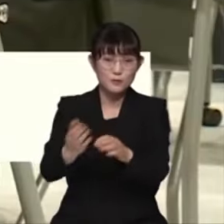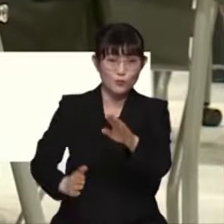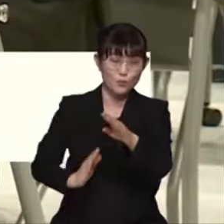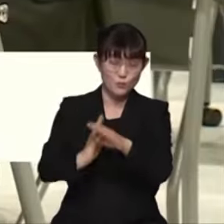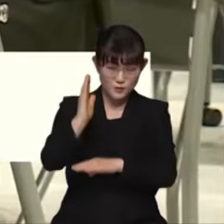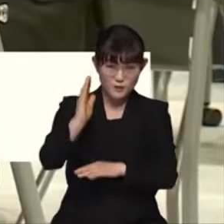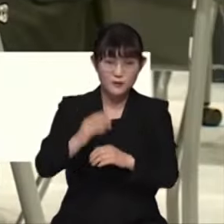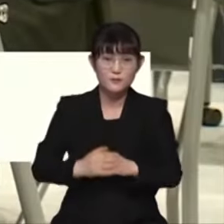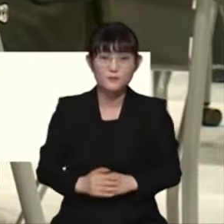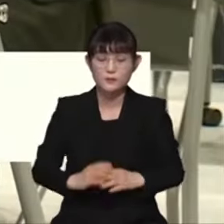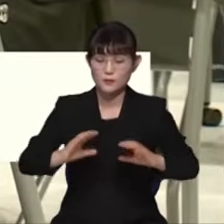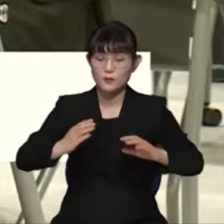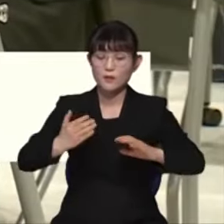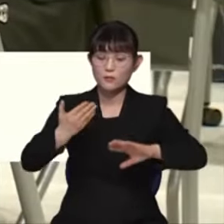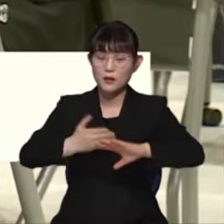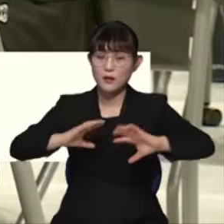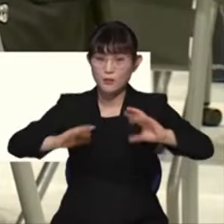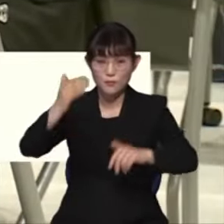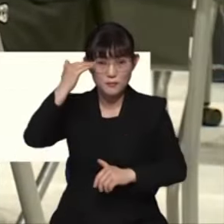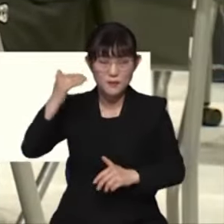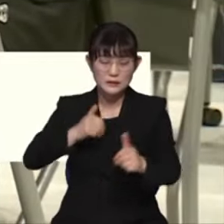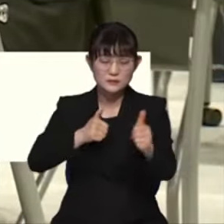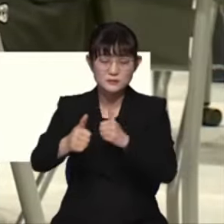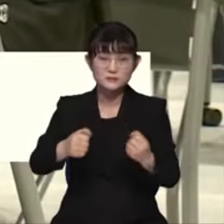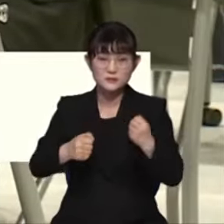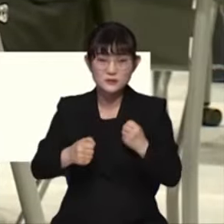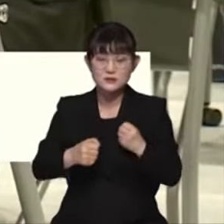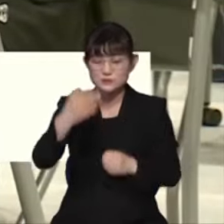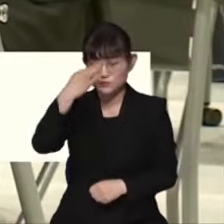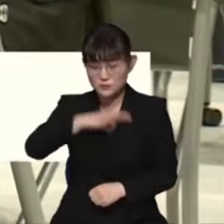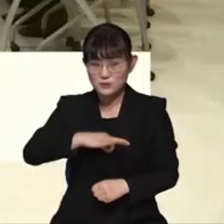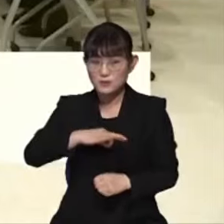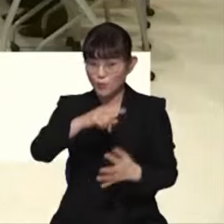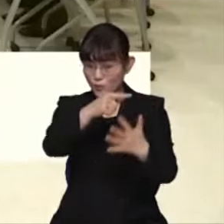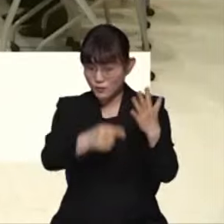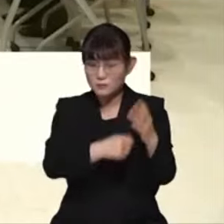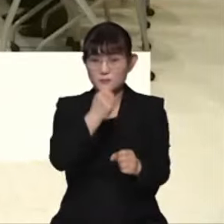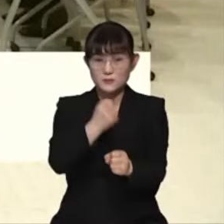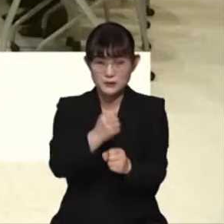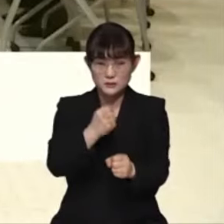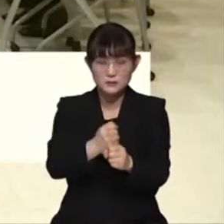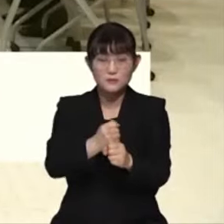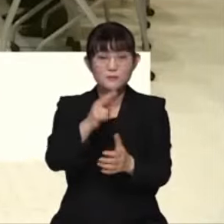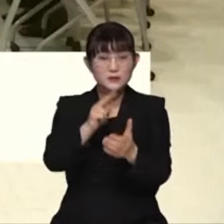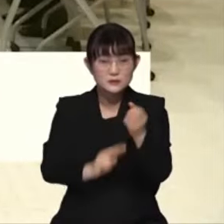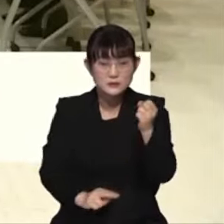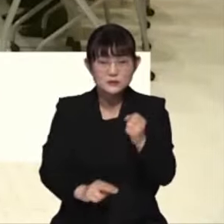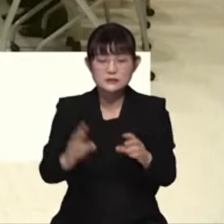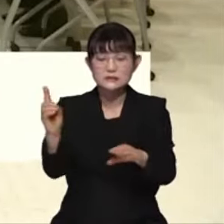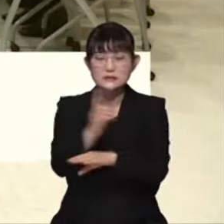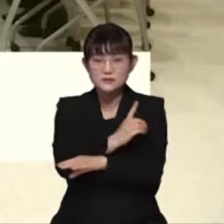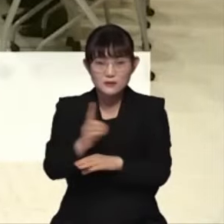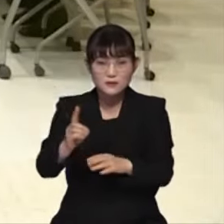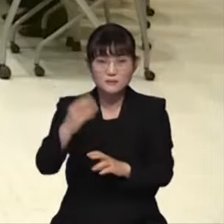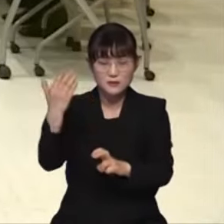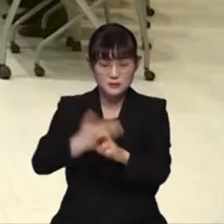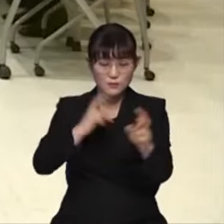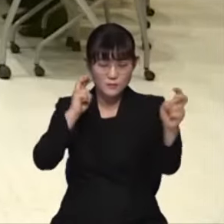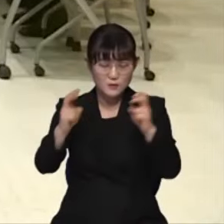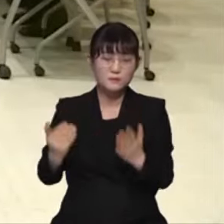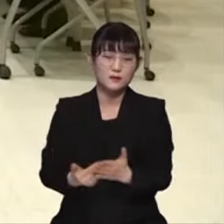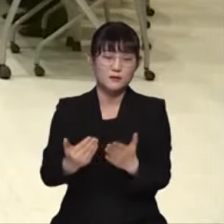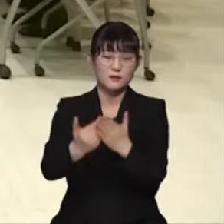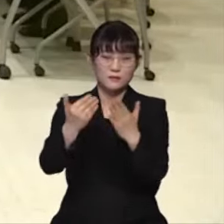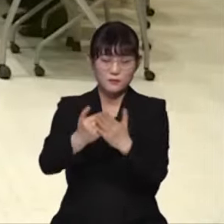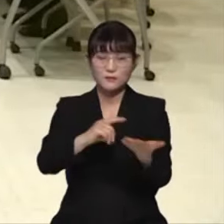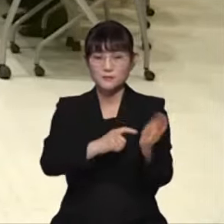기반 위에 국내외 시장에서 경쟁력 있는 수익 창출 가치형 콘텐츠를 제작 유통하는 디지털 미디어 회사로